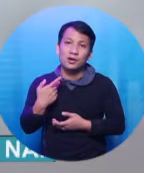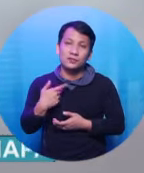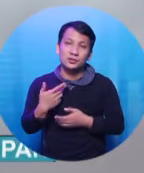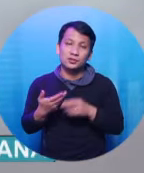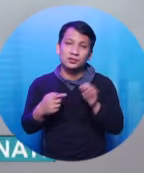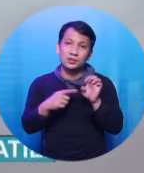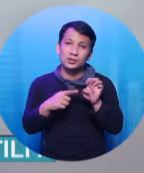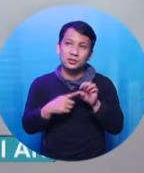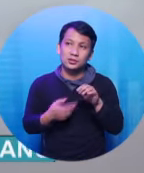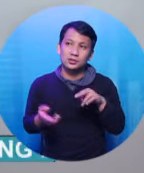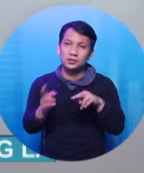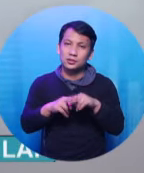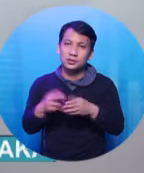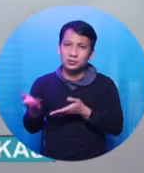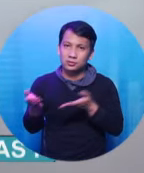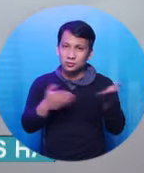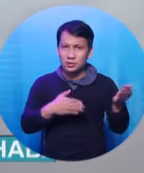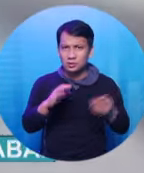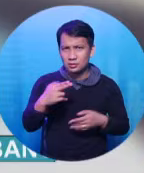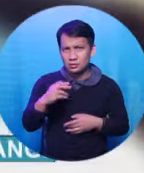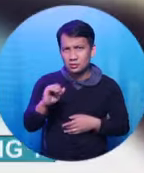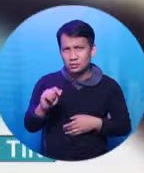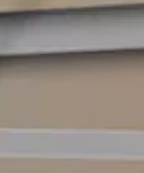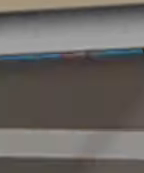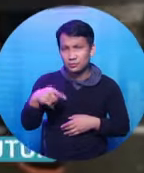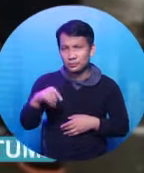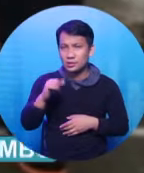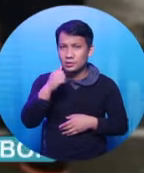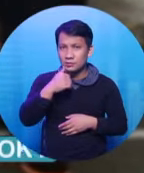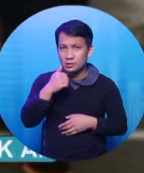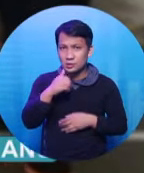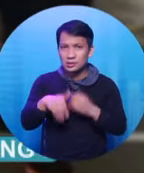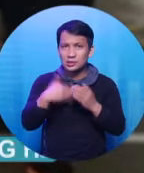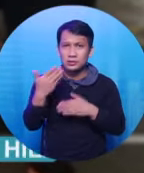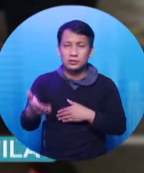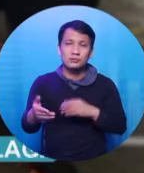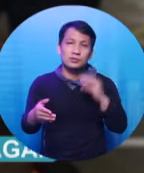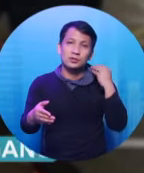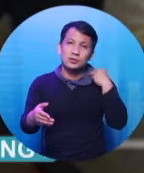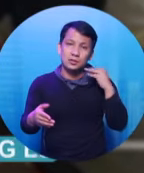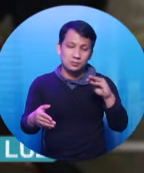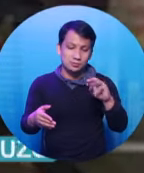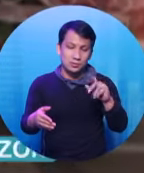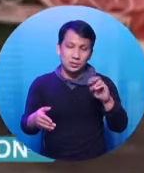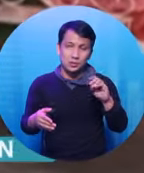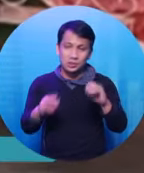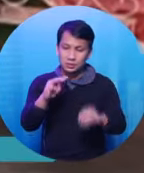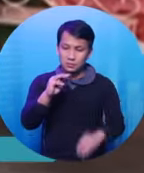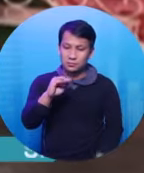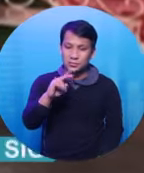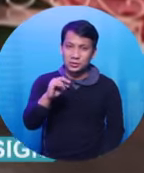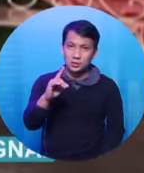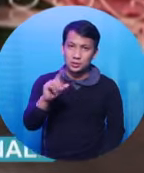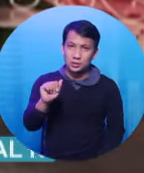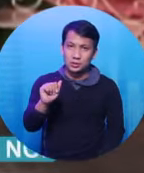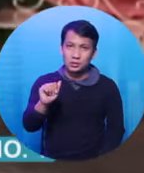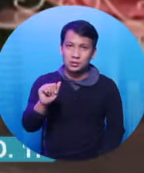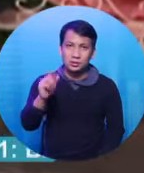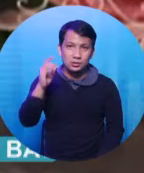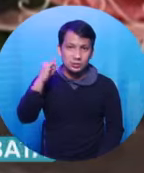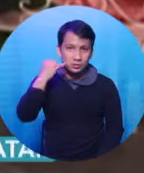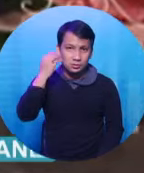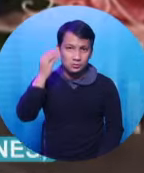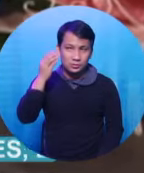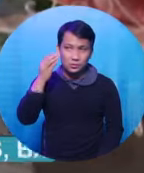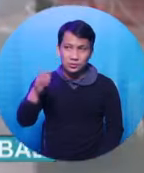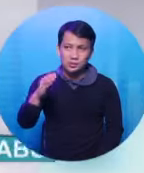kumikita siya bilang tagahatid padala. Pioneer female rider naman ang isang Mindanao-based app delivery app, si JV